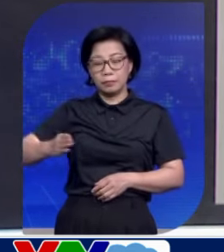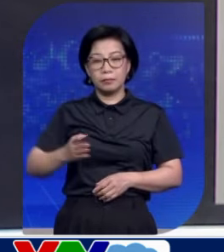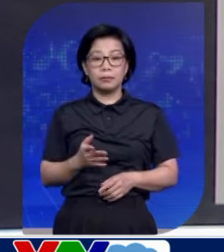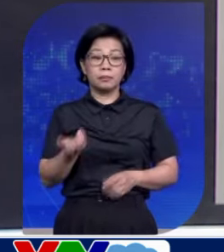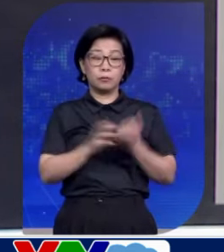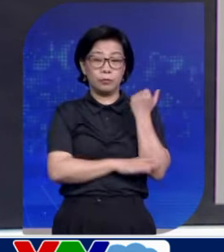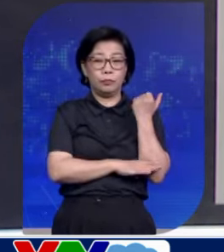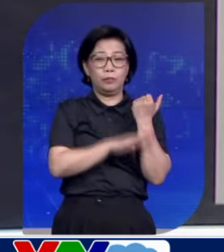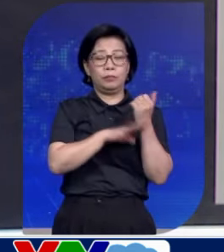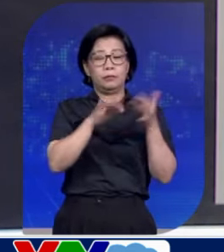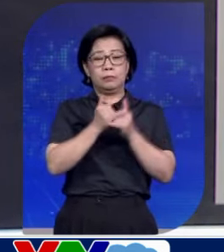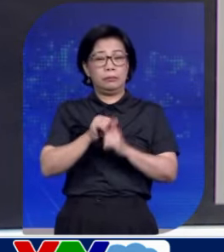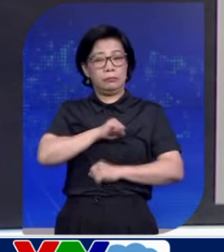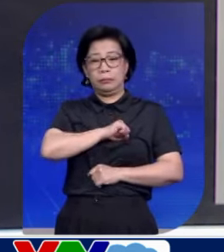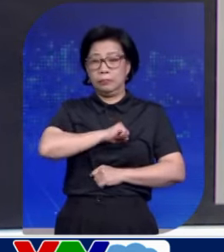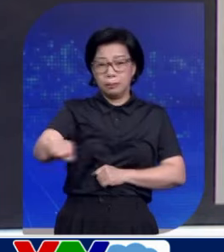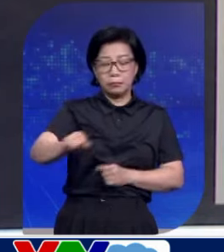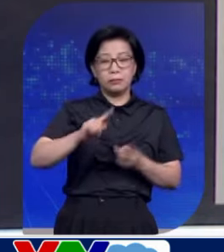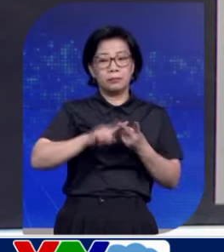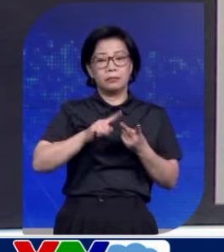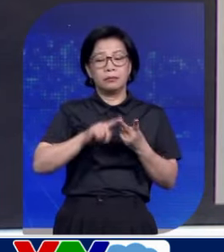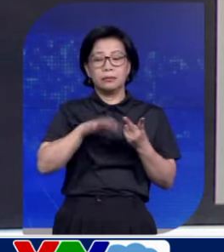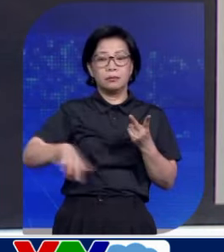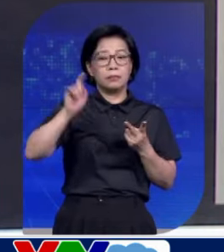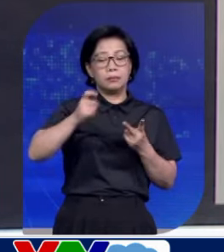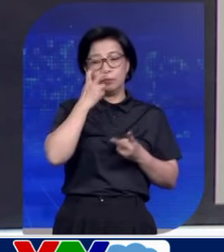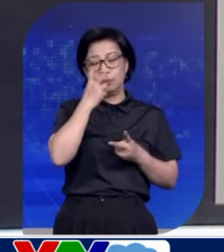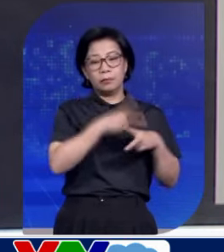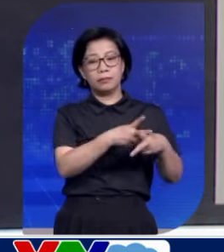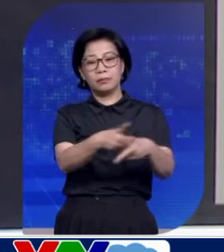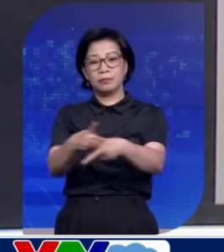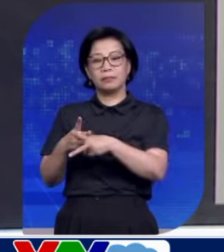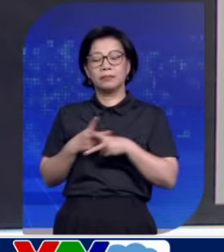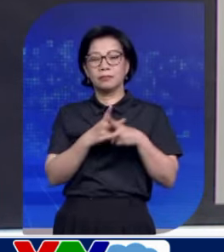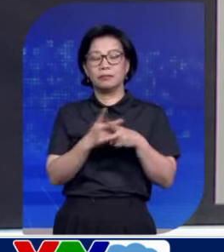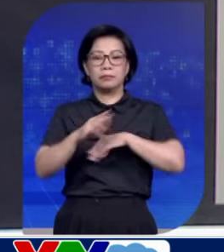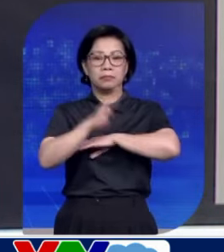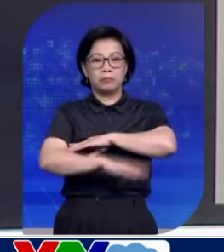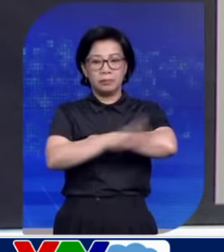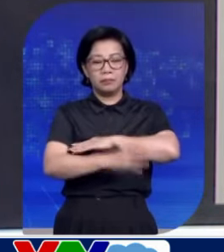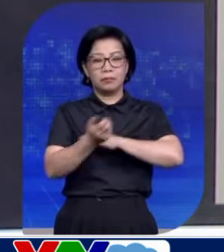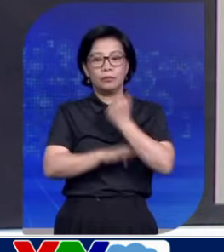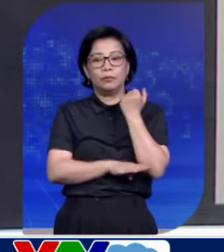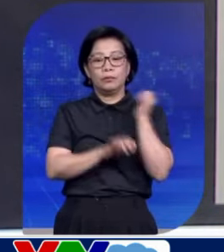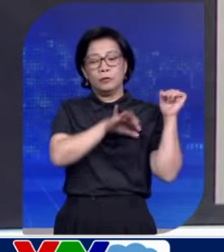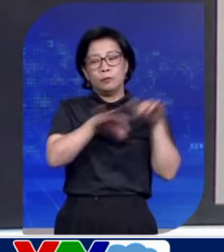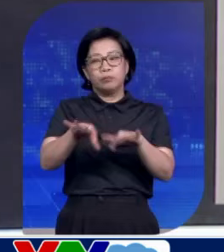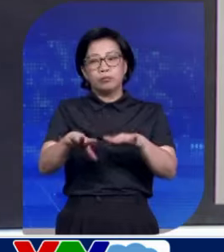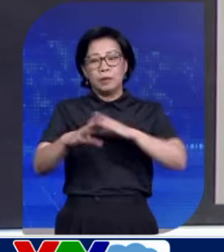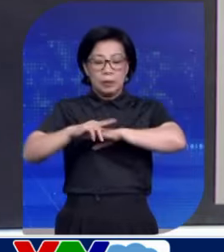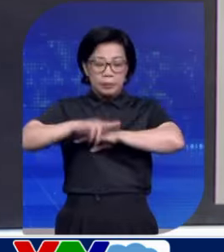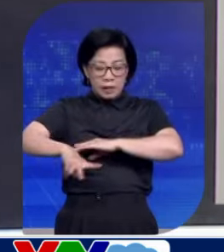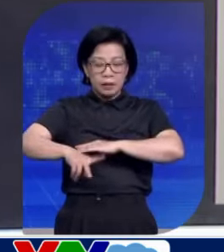lũ quét có thể xảy ra rất nhanh, vì thế bà con cần hết sức cảnh giác, để ý các dấu hiệu của sạt lở và lũ quét như là vết nứt,